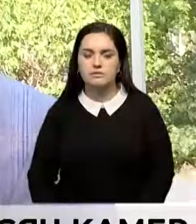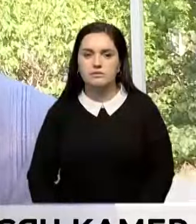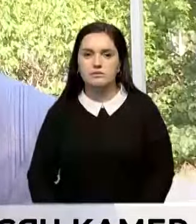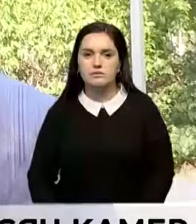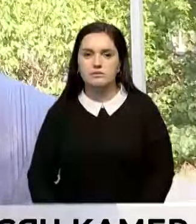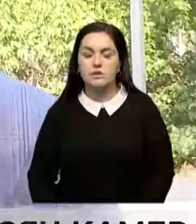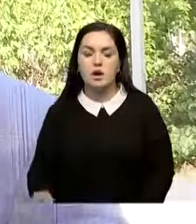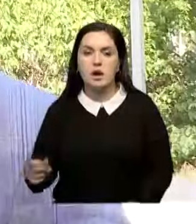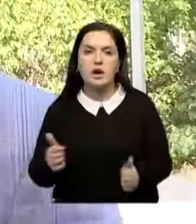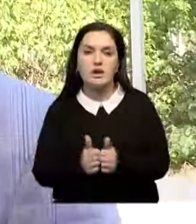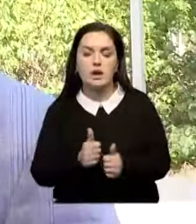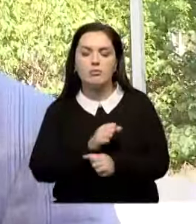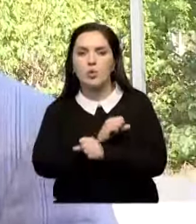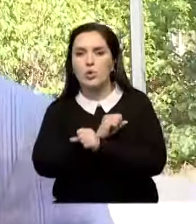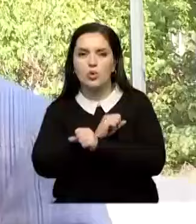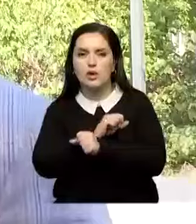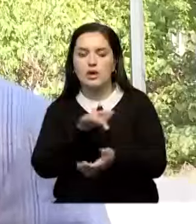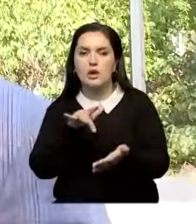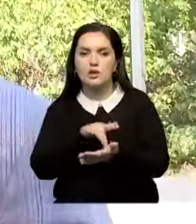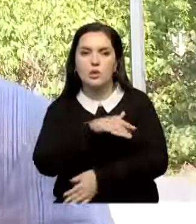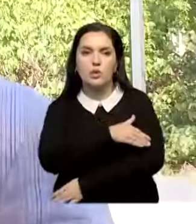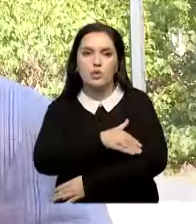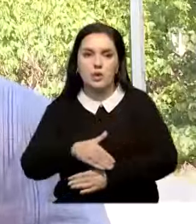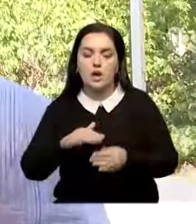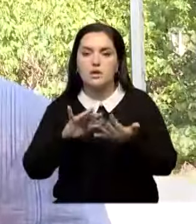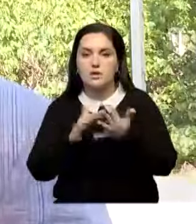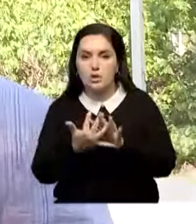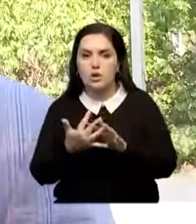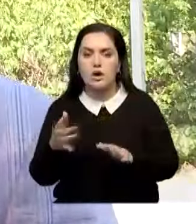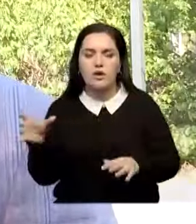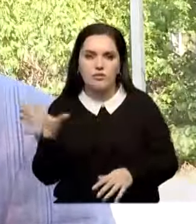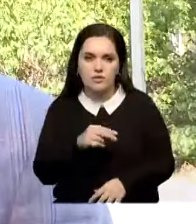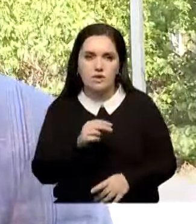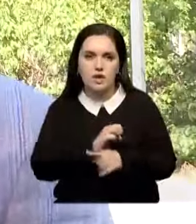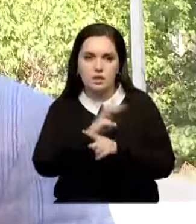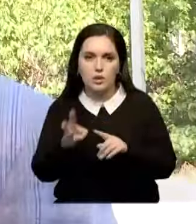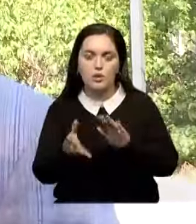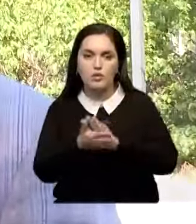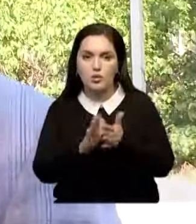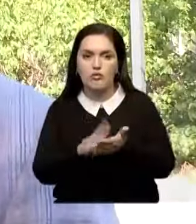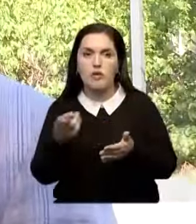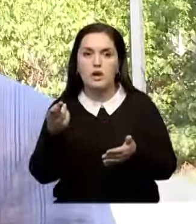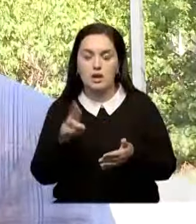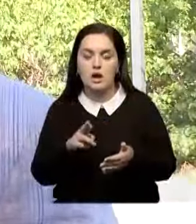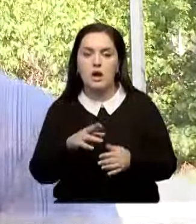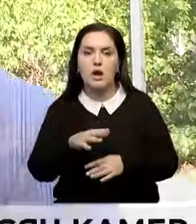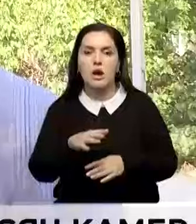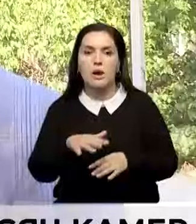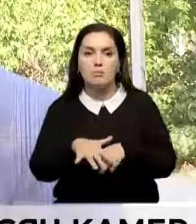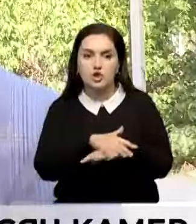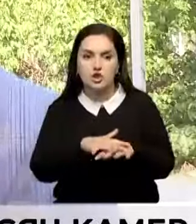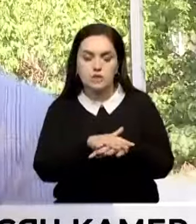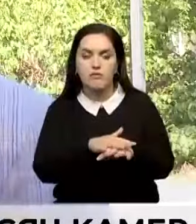В прибрежных зонах отдыха, на городских улицах, а теперь и в селах региона, везде создаются условия для обеспечения общественной